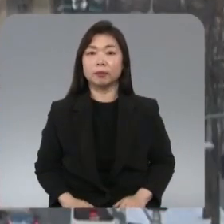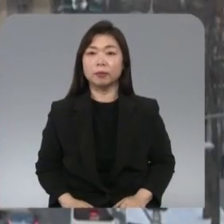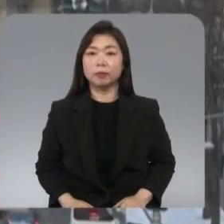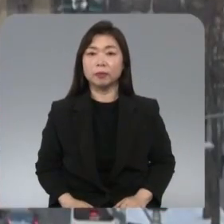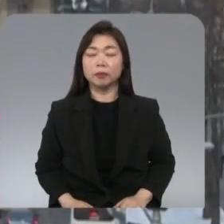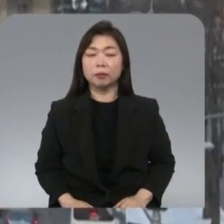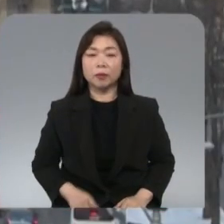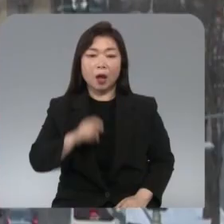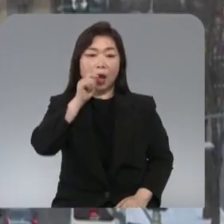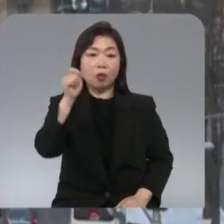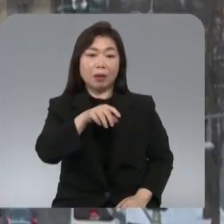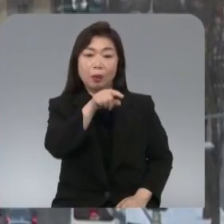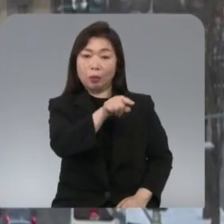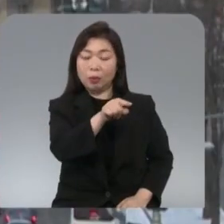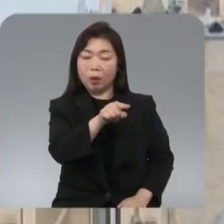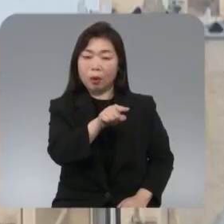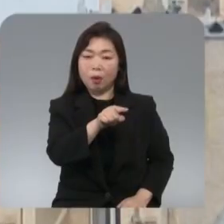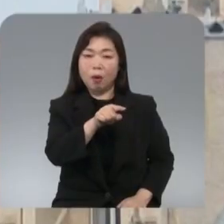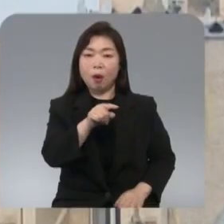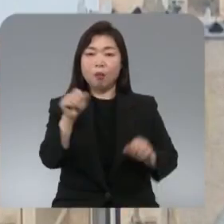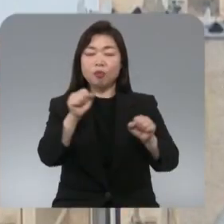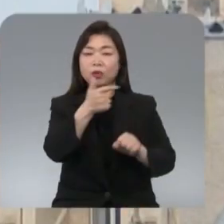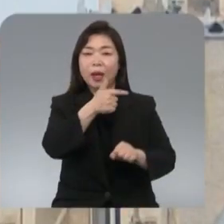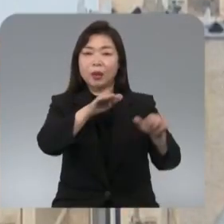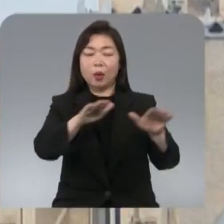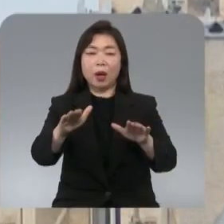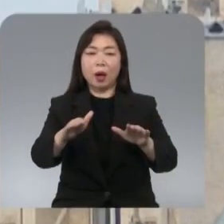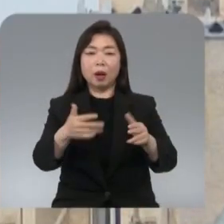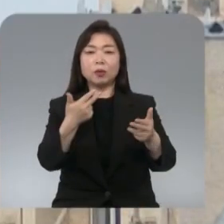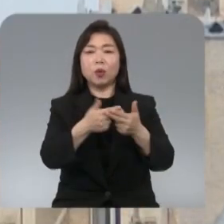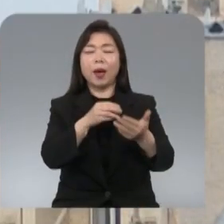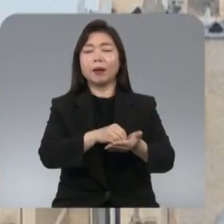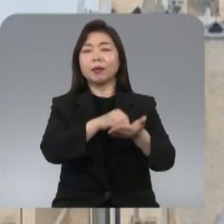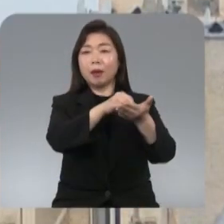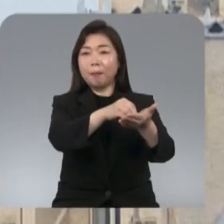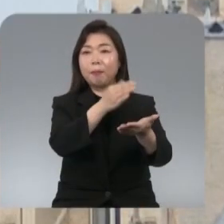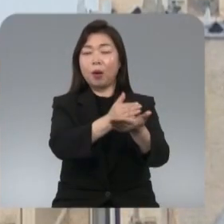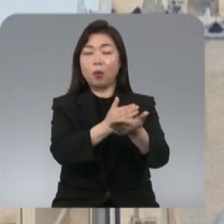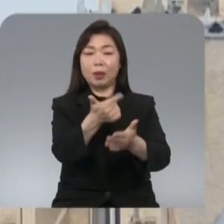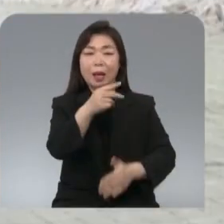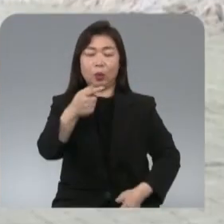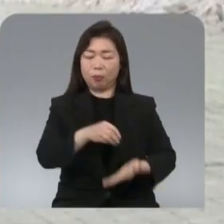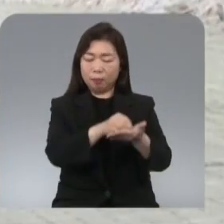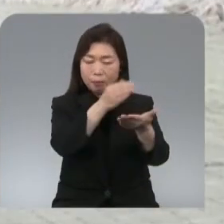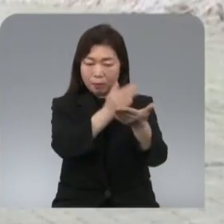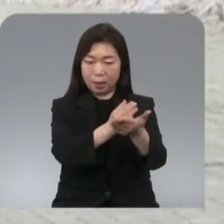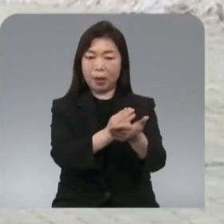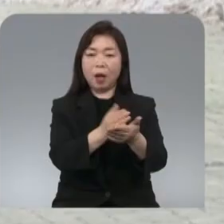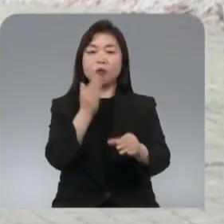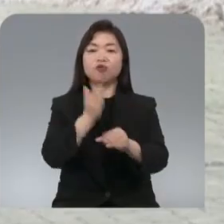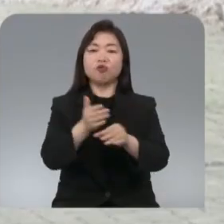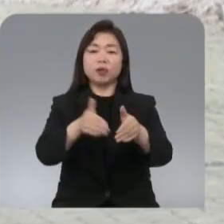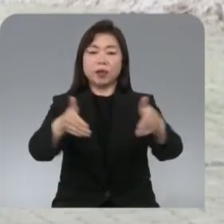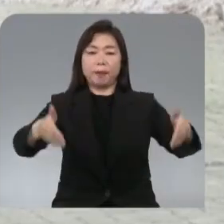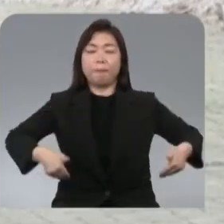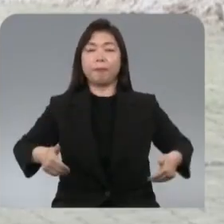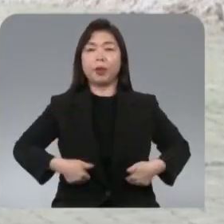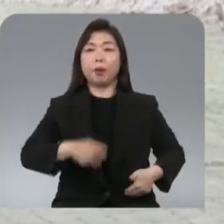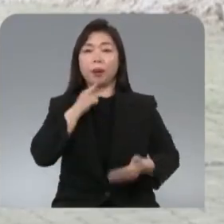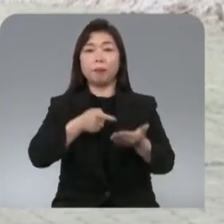이어 우크라이나의 북대서양 조약기구 나토 가입 중단과 중립 유지가 최선의 해결책이라고